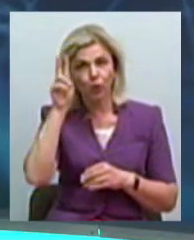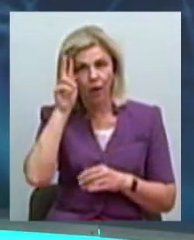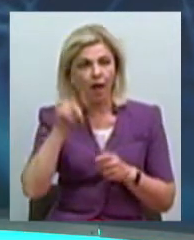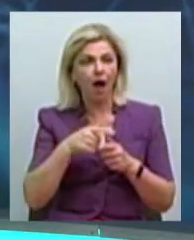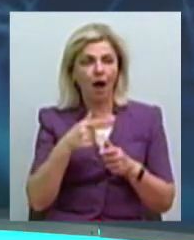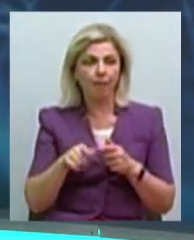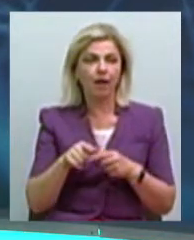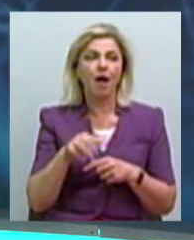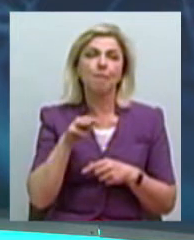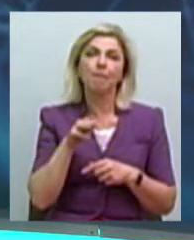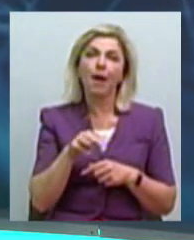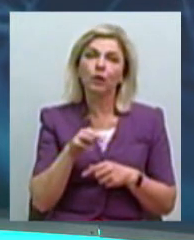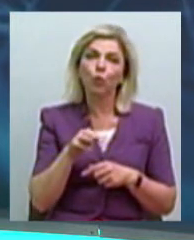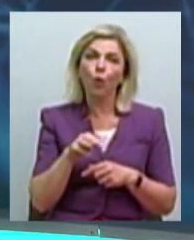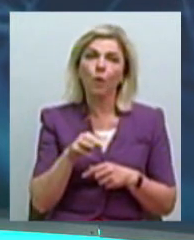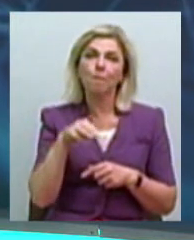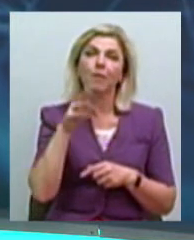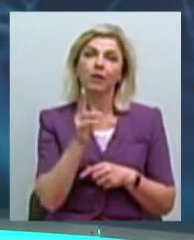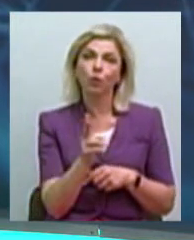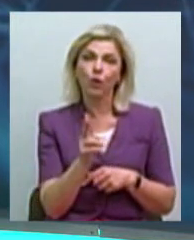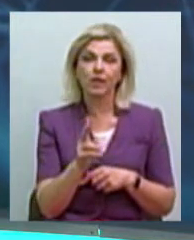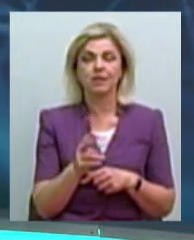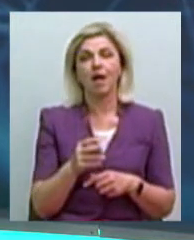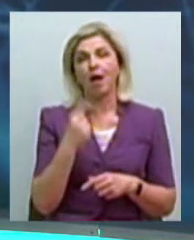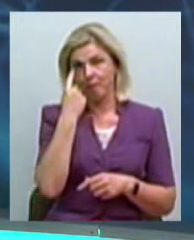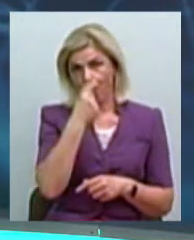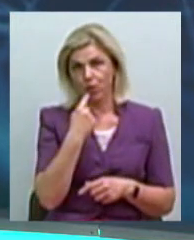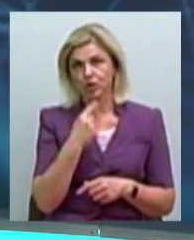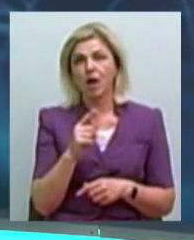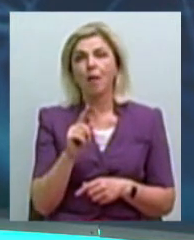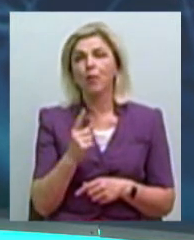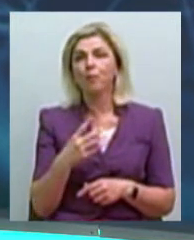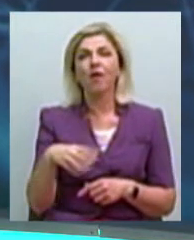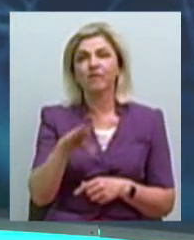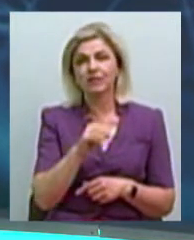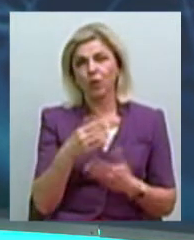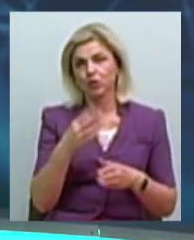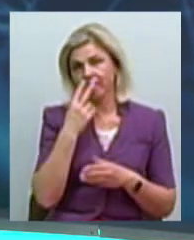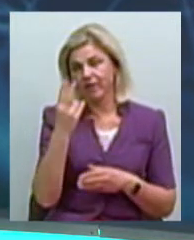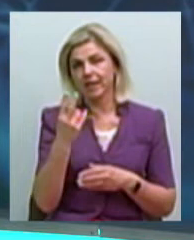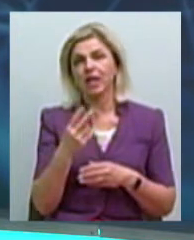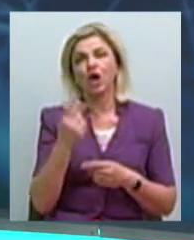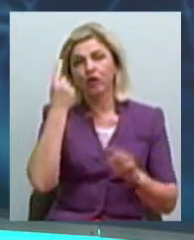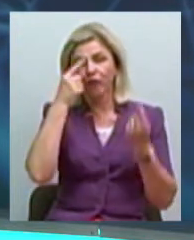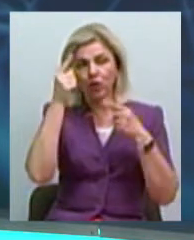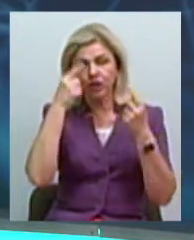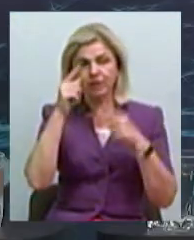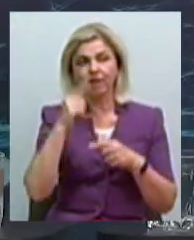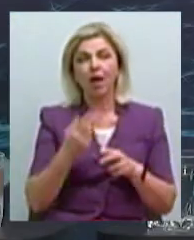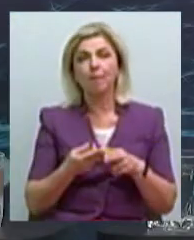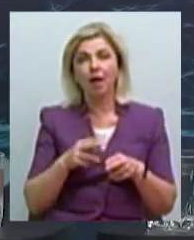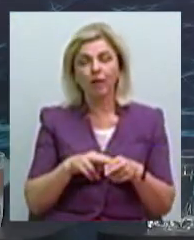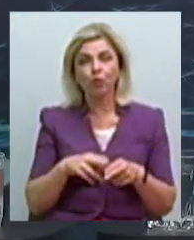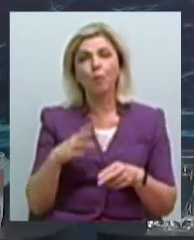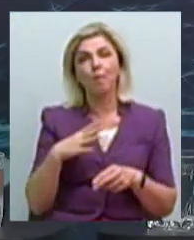Макдональдс. Или же, да, или же. Вот. То есть я думаю, что... Все уже, наверное, наблюдали, да, народное творчество по поводу так. того, что... Поэтому были